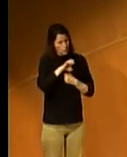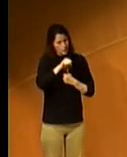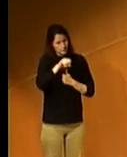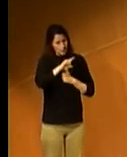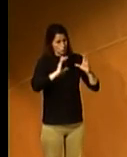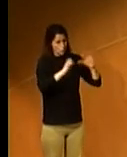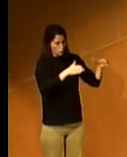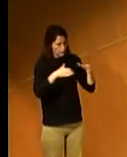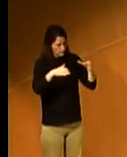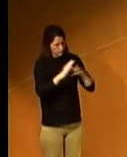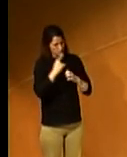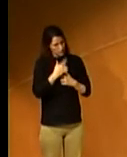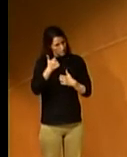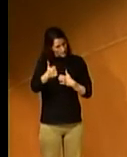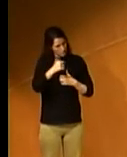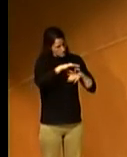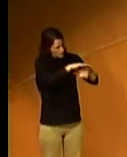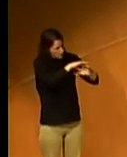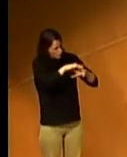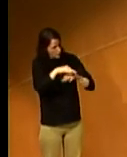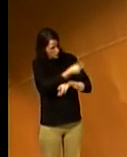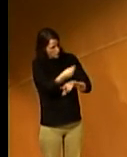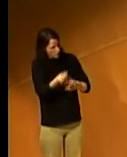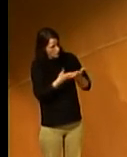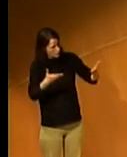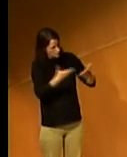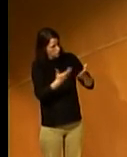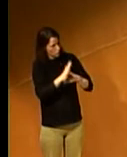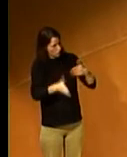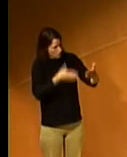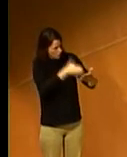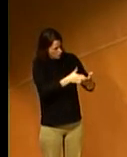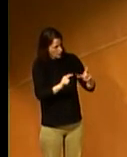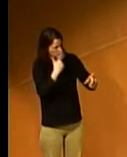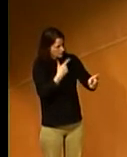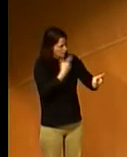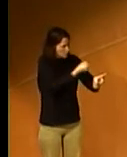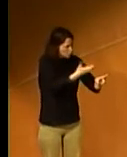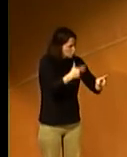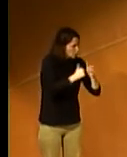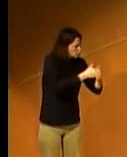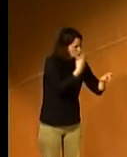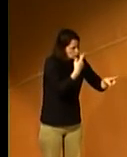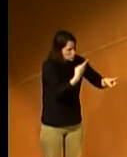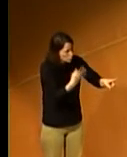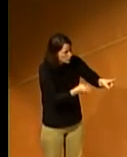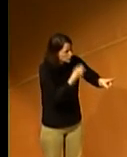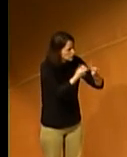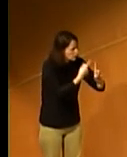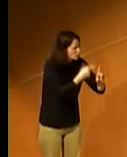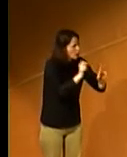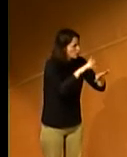d'élèves en situation de handicap, qui va suivre certains élèves en fonction des besoins éducatifs